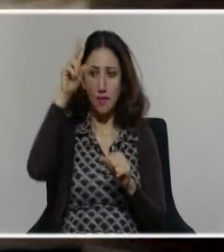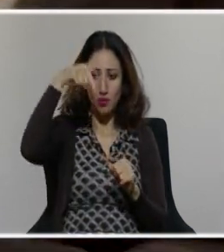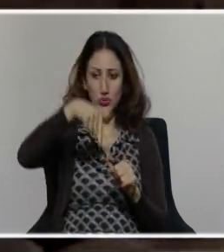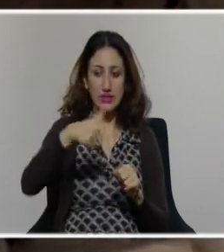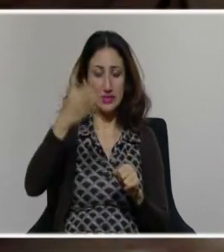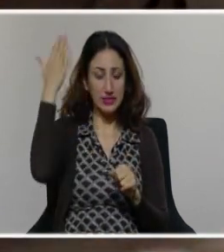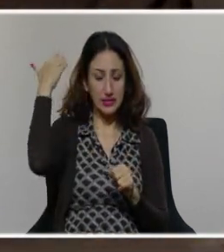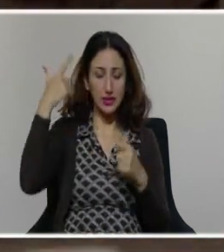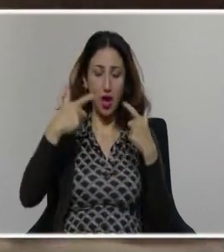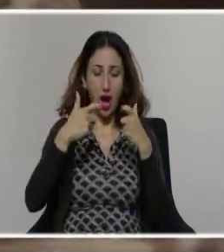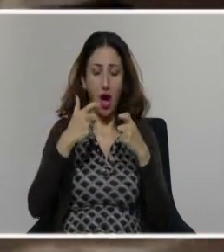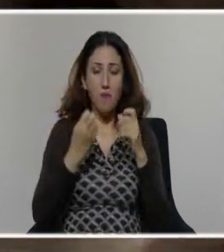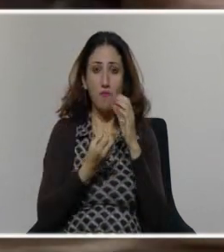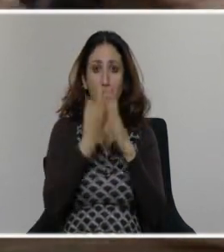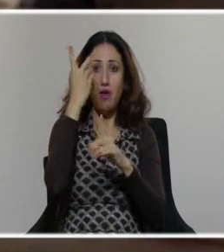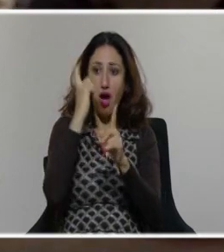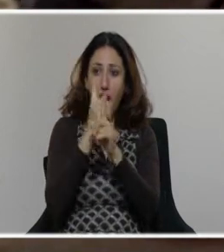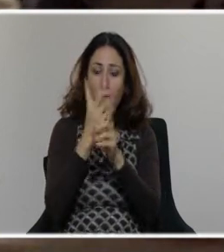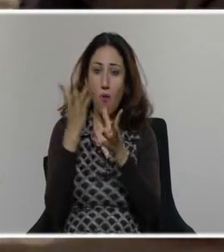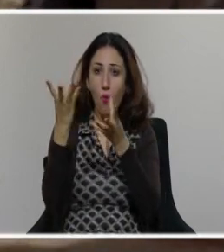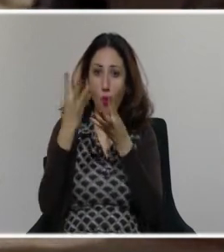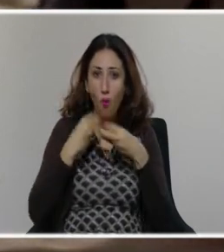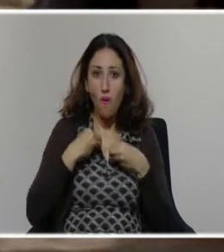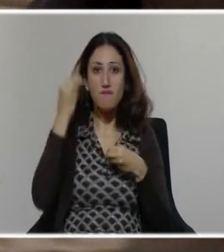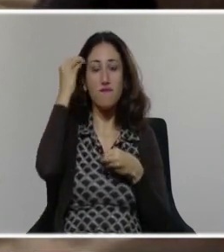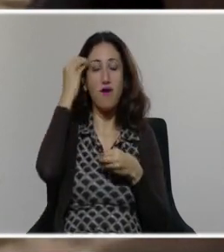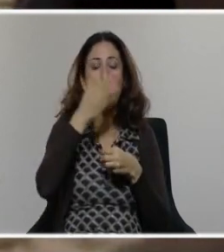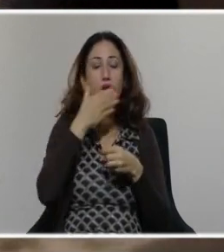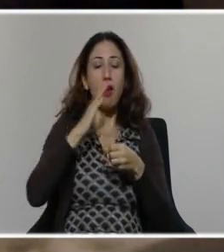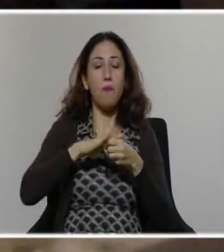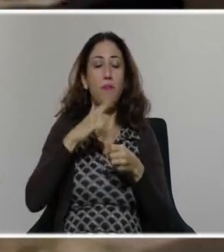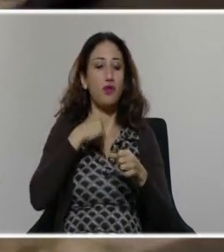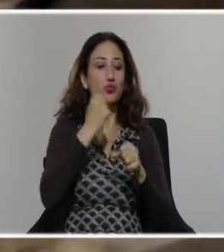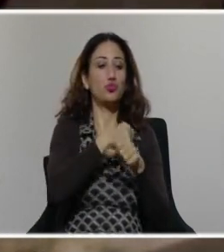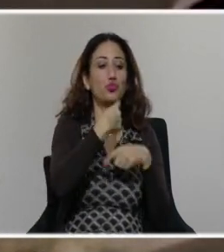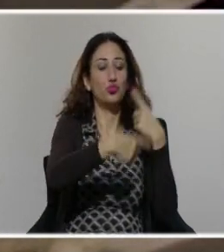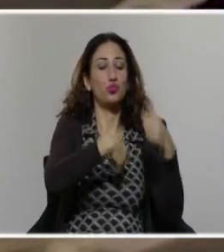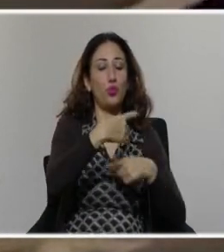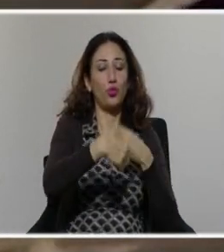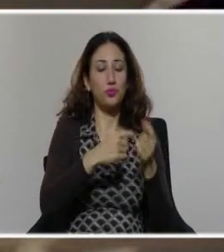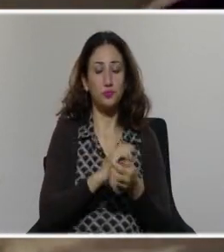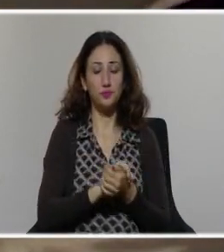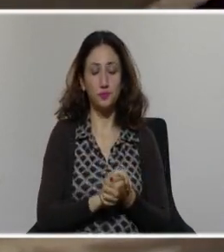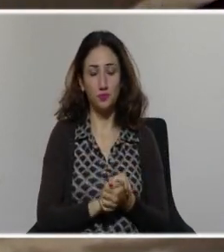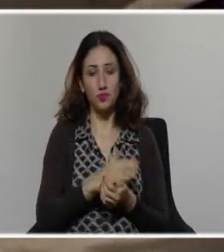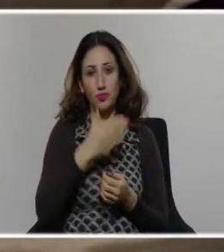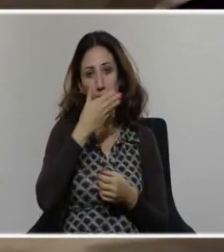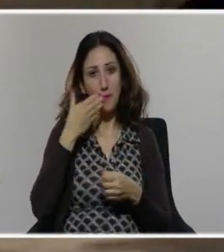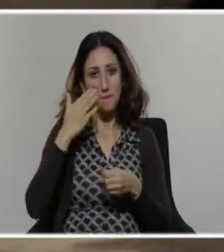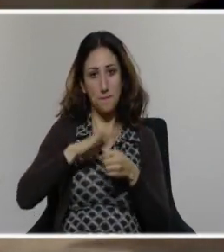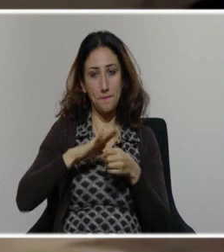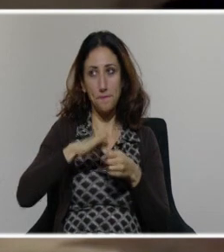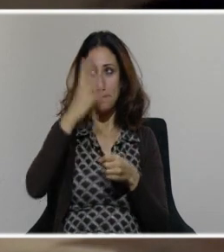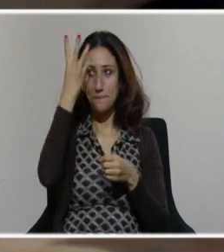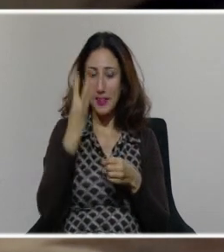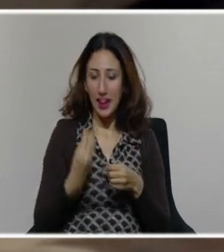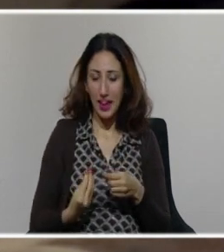67 بالصدفه البحته، وكنا في رمضان وبنتسحر في خيمه